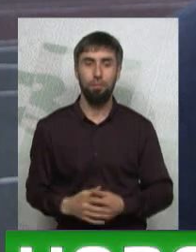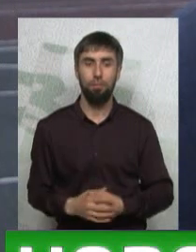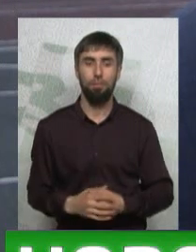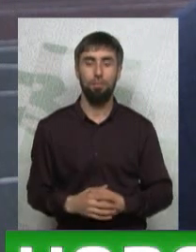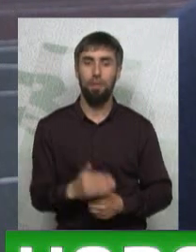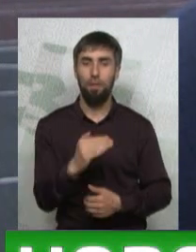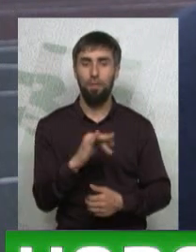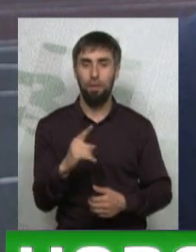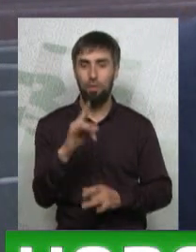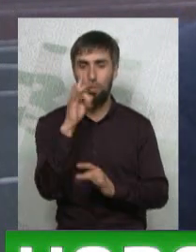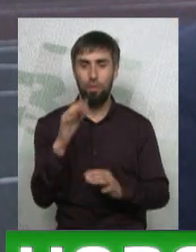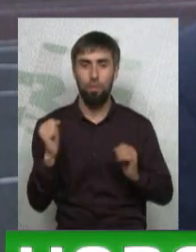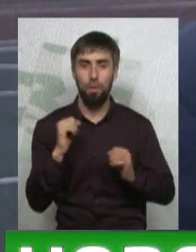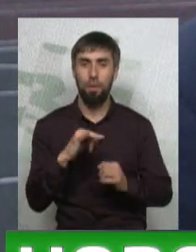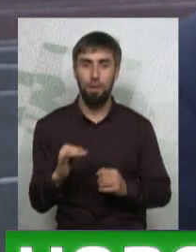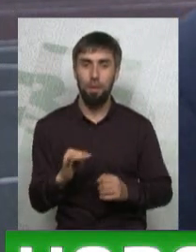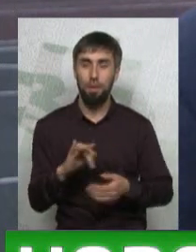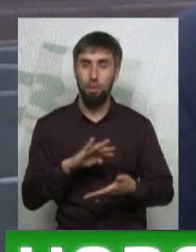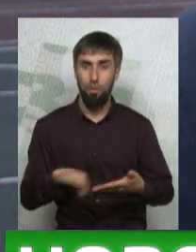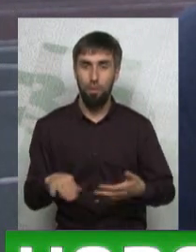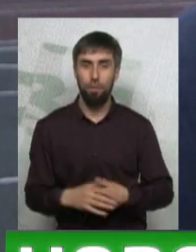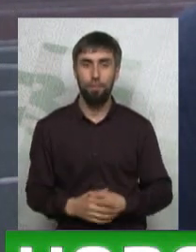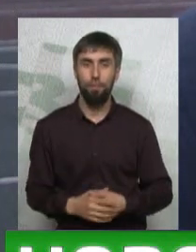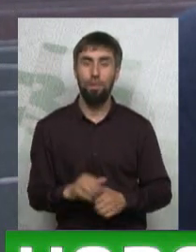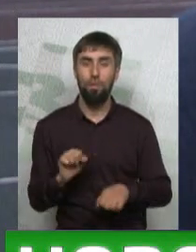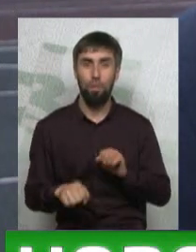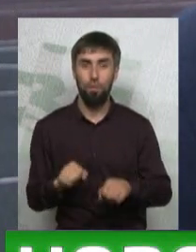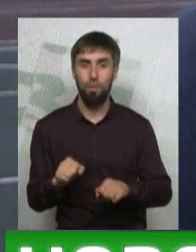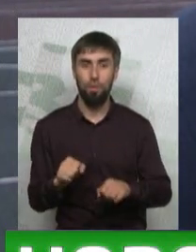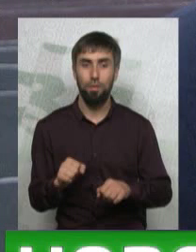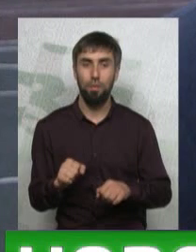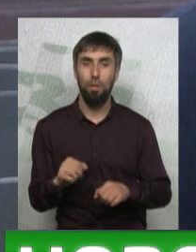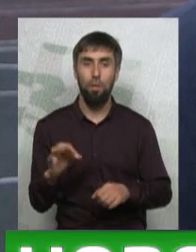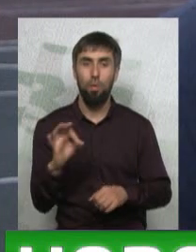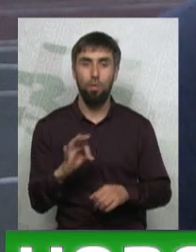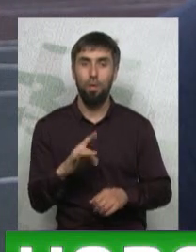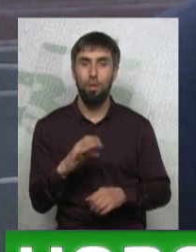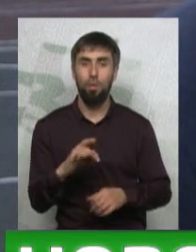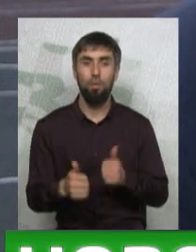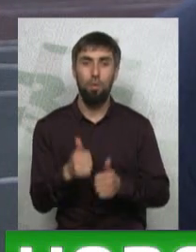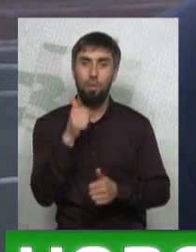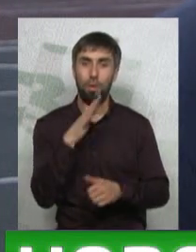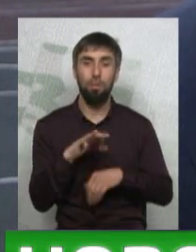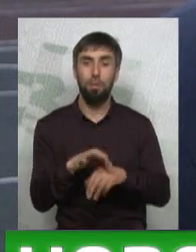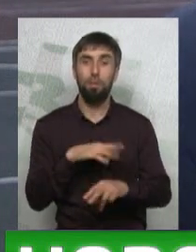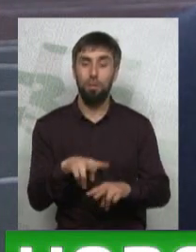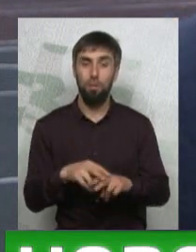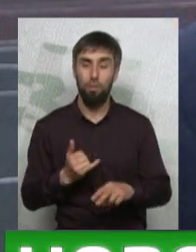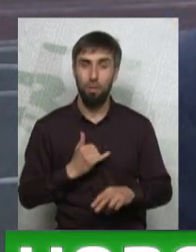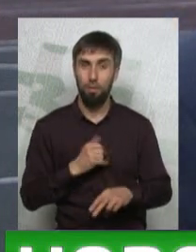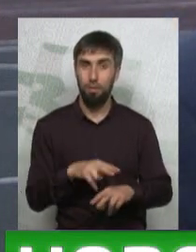329 о физической культуре и спорте, исключает возможность аннулировать результаты соревнований, которые проводились у